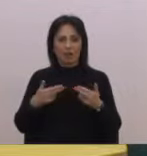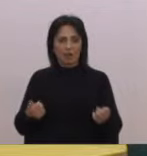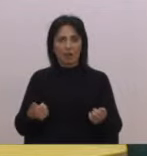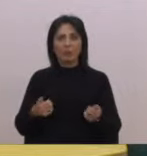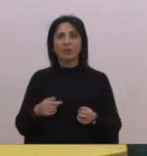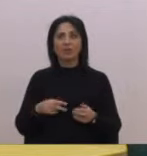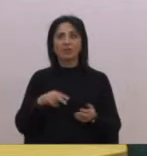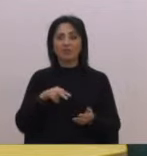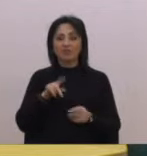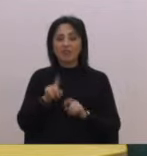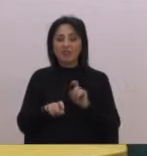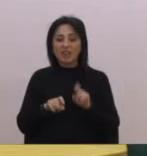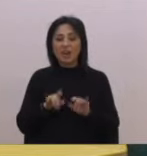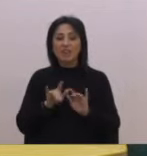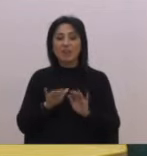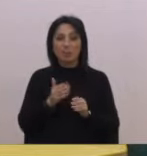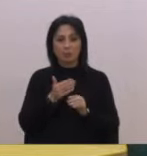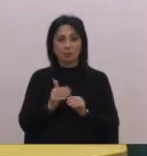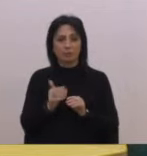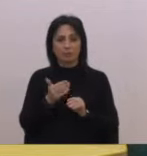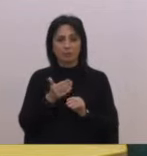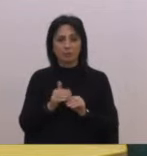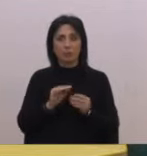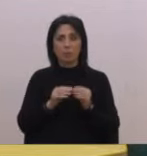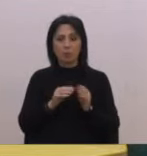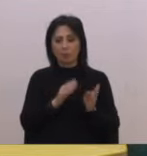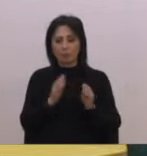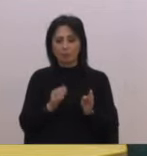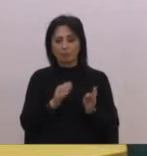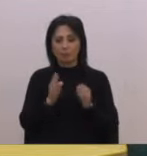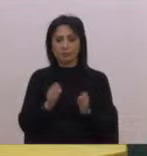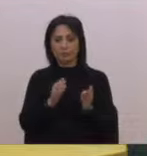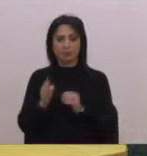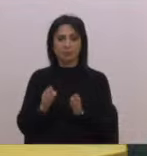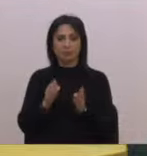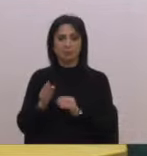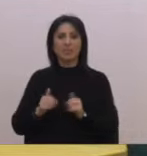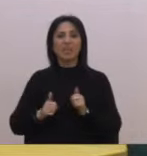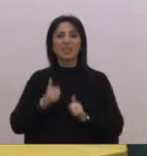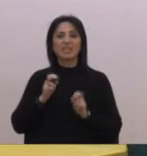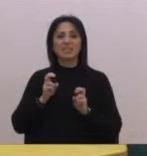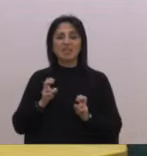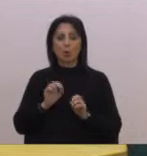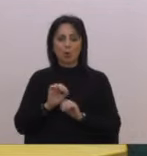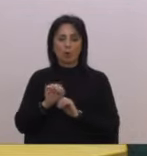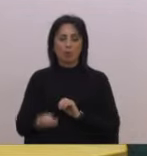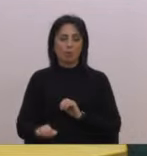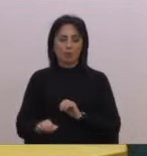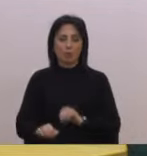და ვდგავთ ქმედის ნაბიჯებს, რომ ეს გამოწვევები გადავჭრათ და პრობლემებს ღირსეულად გაუმკლავდეთ.